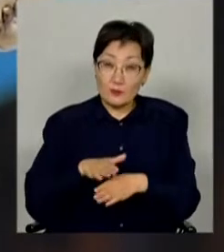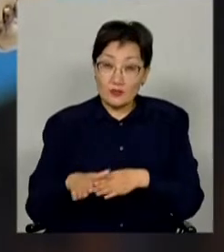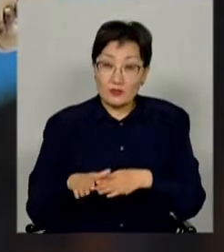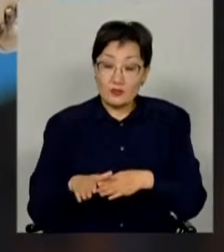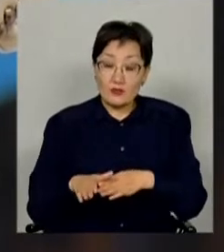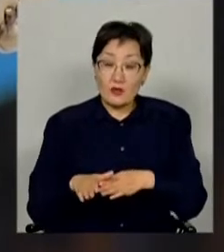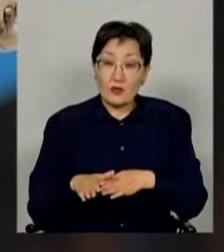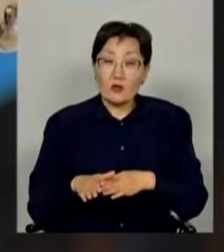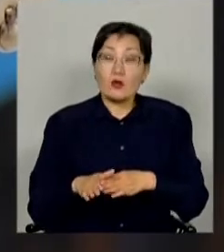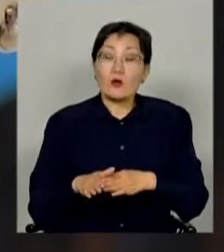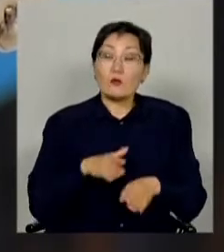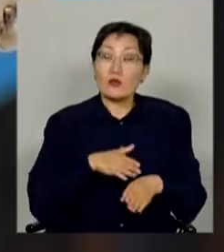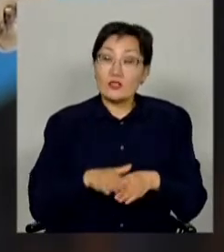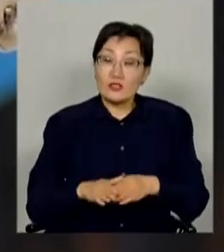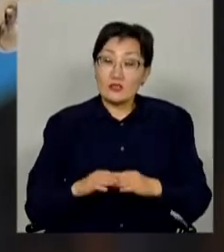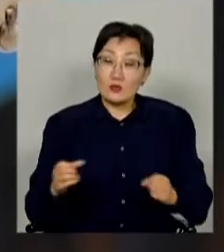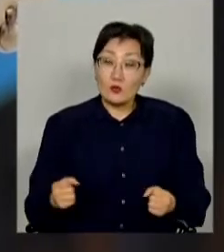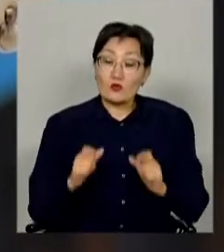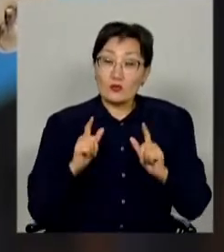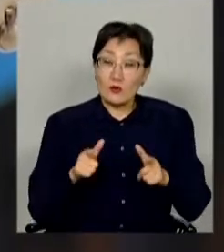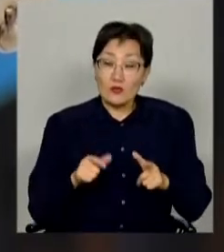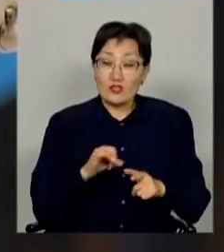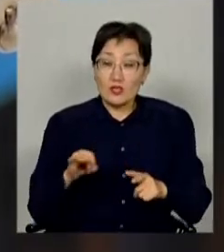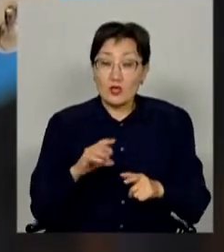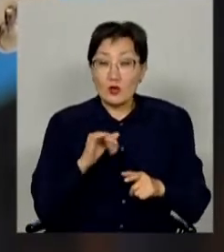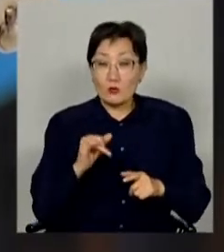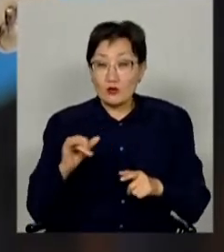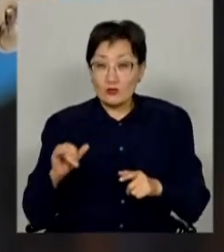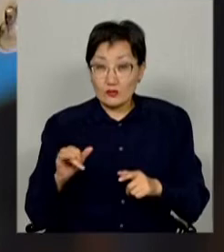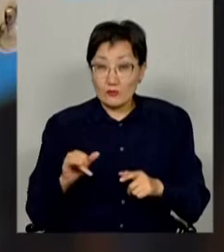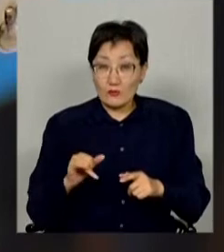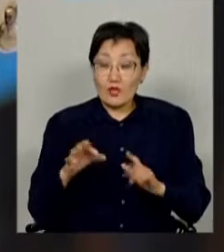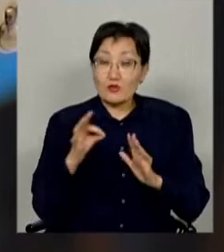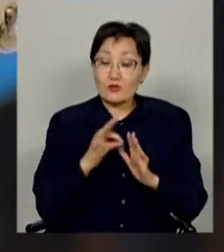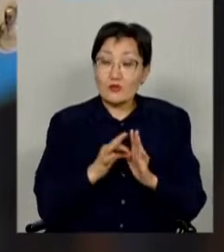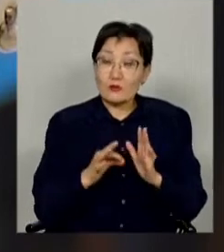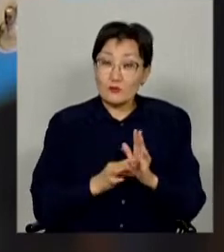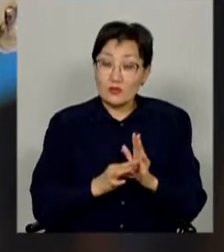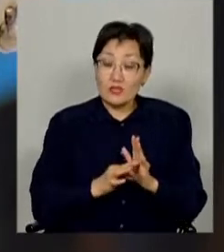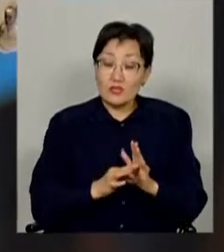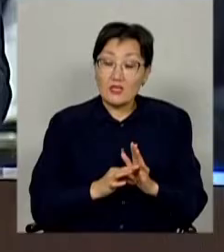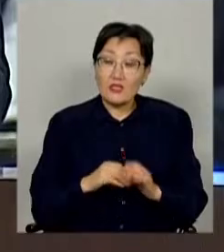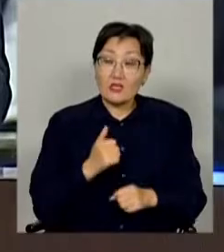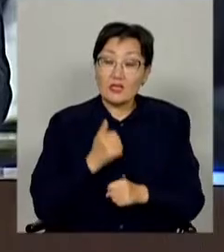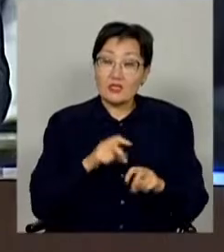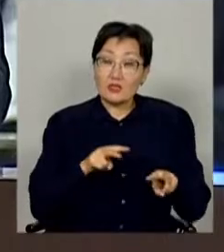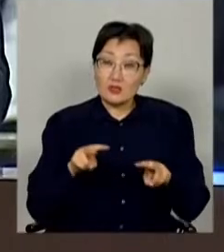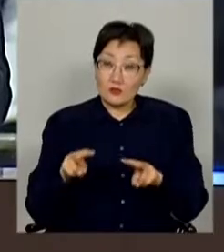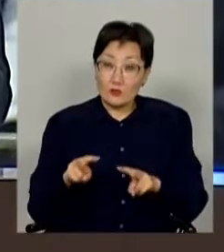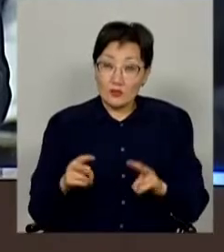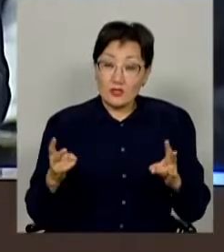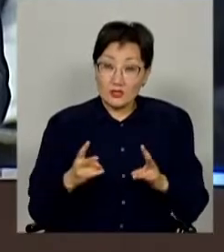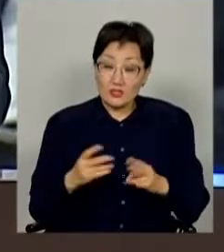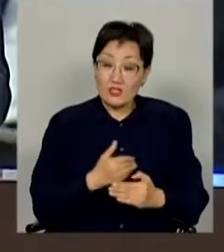жолата қолдайды және Біріккен Ұлттар ұйымының уставын қатан сақтауды қажет екенін